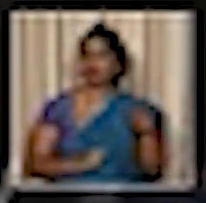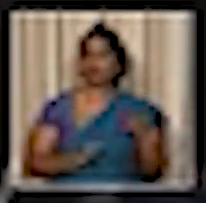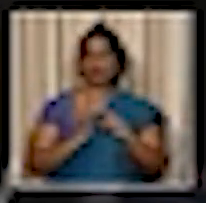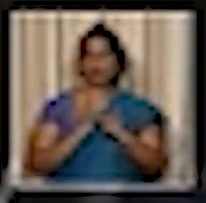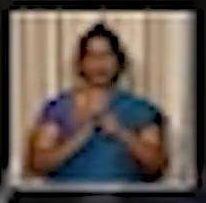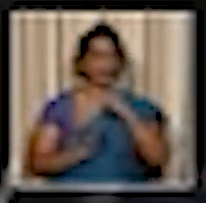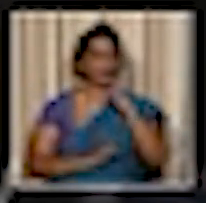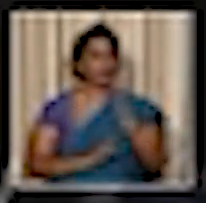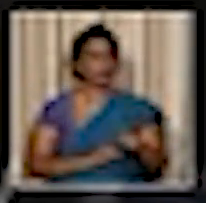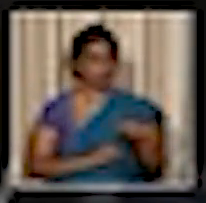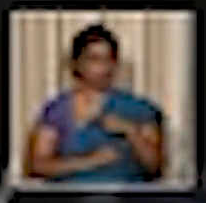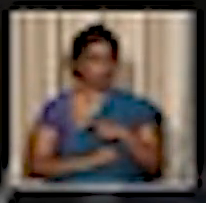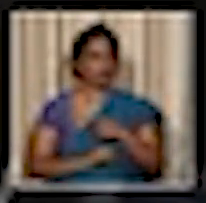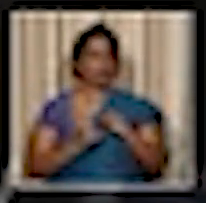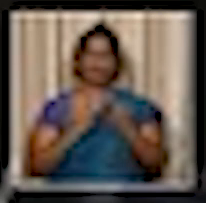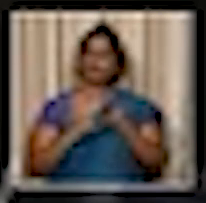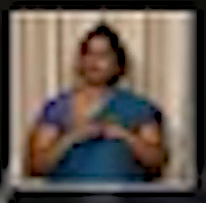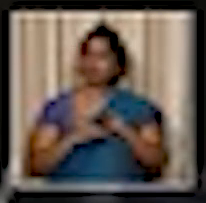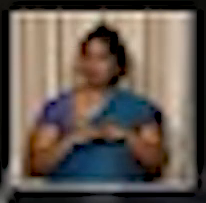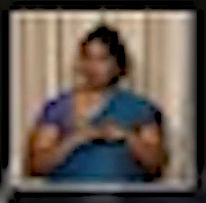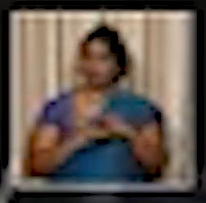ගල්කිස්ස මහේස්ත්‍රාත් අධිකරණයේ කාර්ය මණ්ඩලය